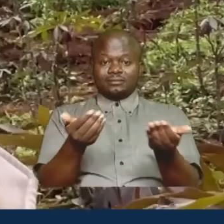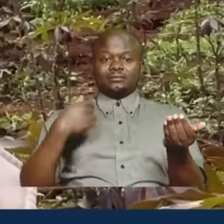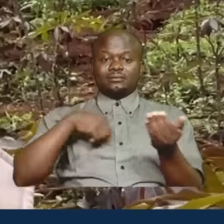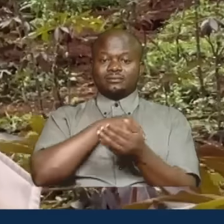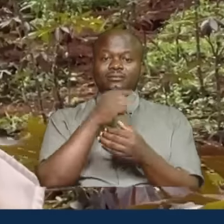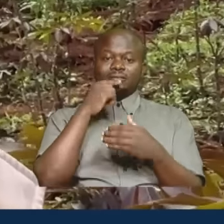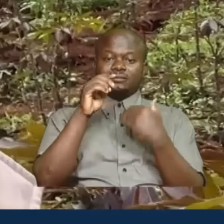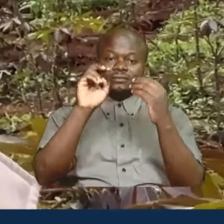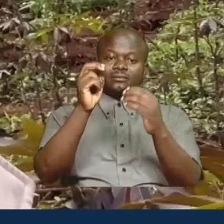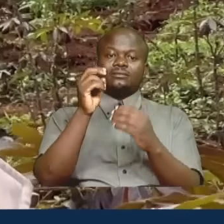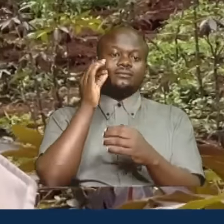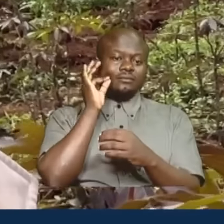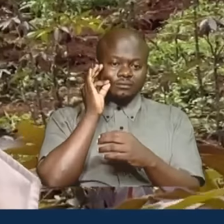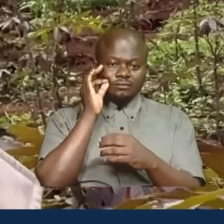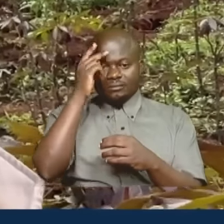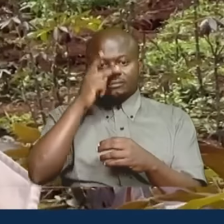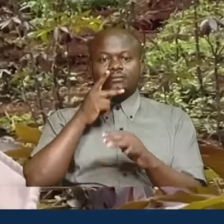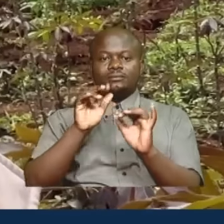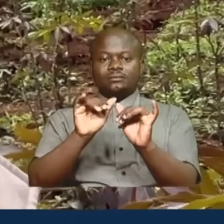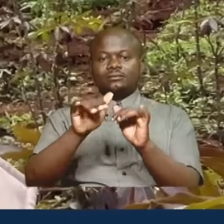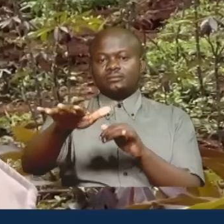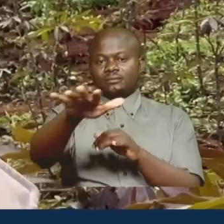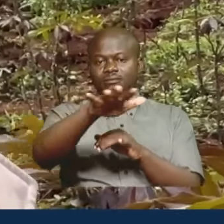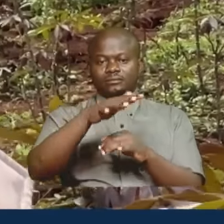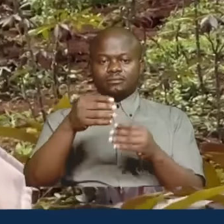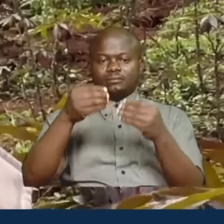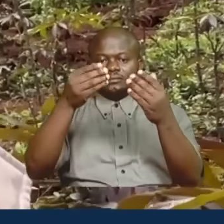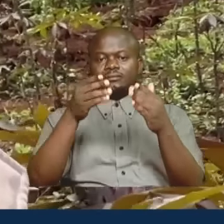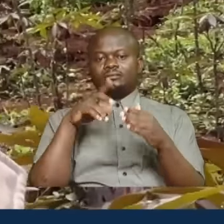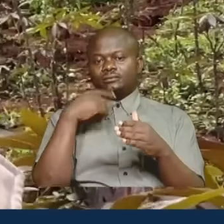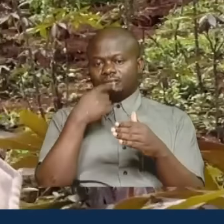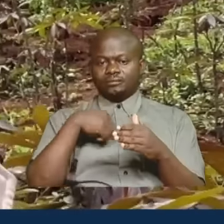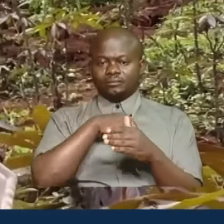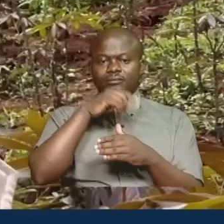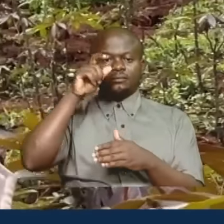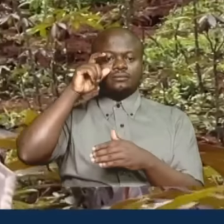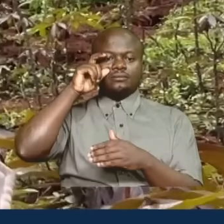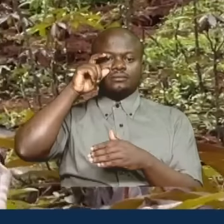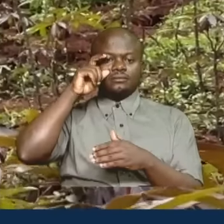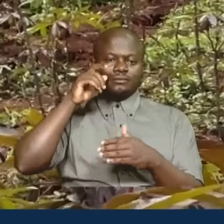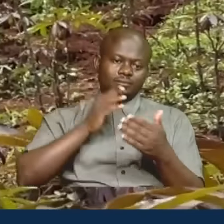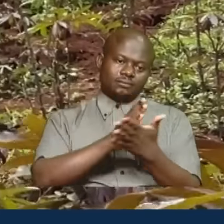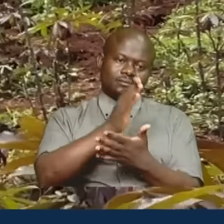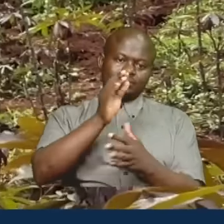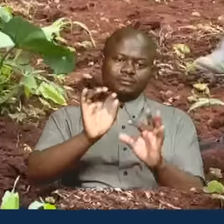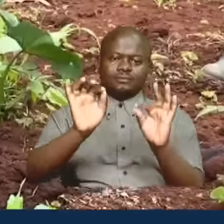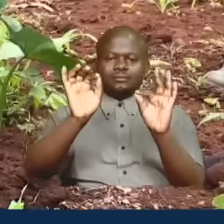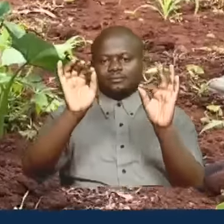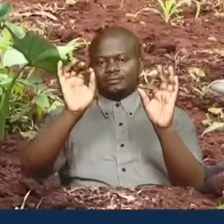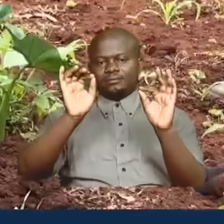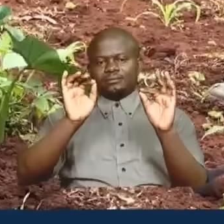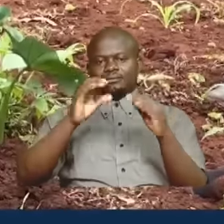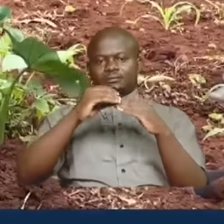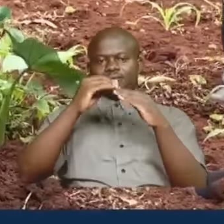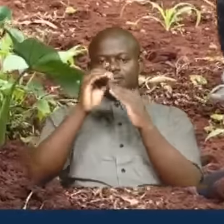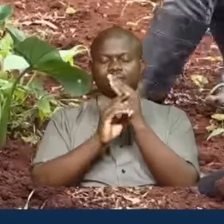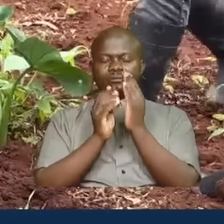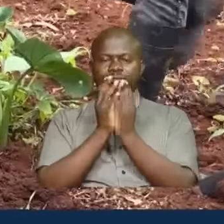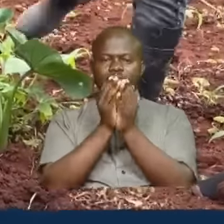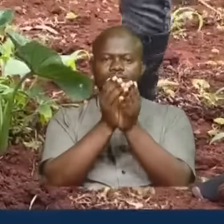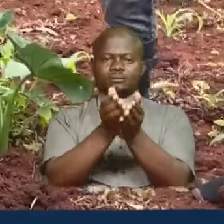ati iriya n'imbuto bareba zari basize hariya bayihawe na Paul Kagame. Ubwo tukavuga ngo ni byiza n'ukuri. Umuyobozi w'akarere ka